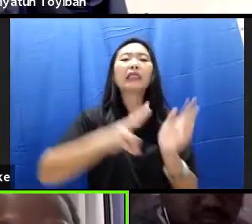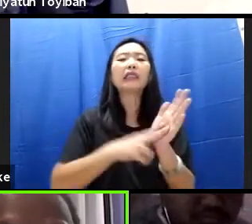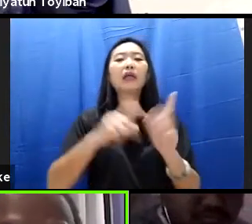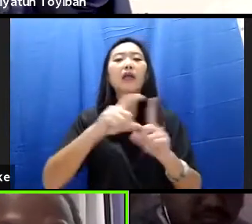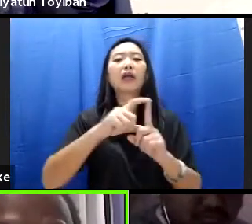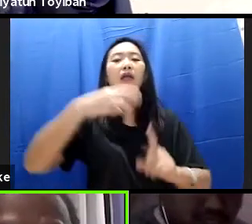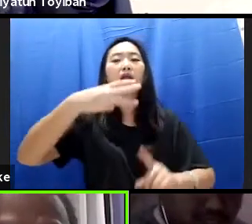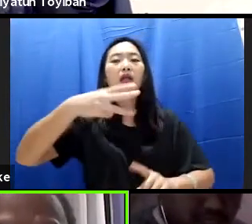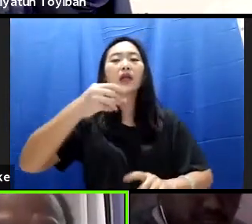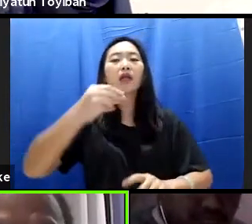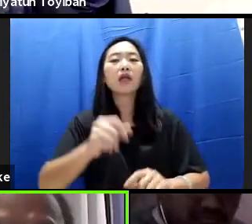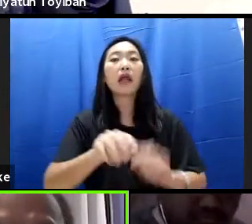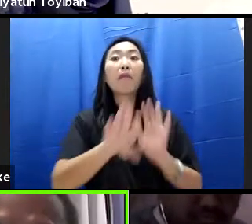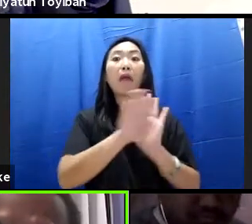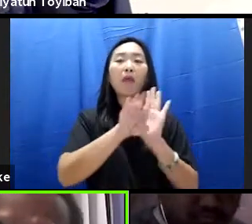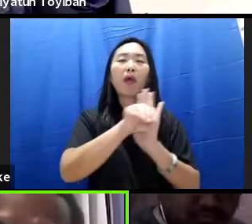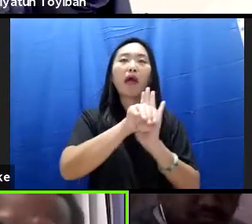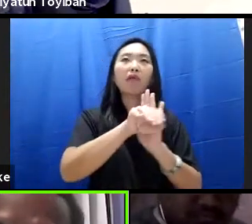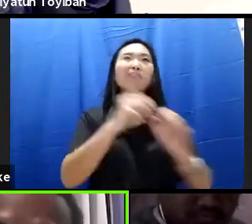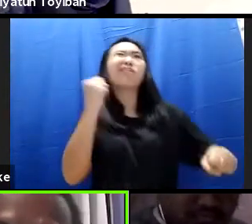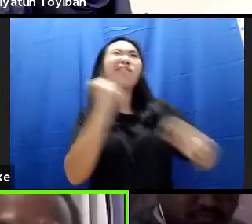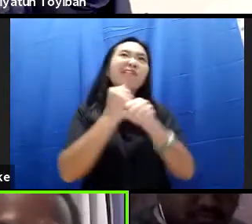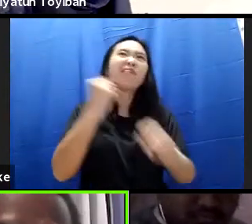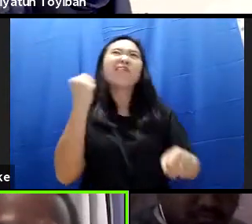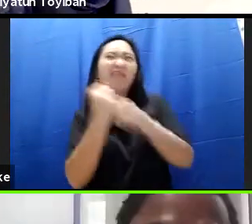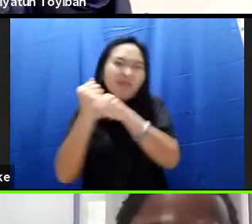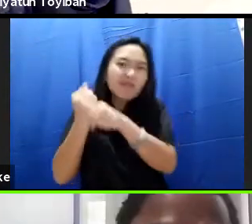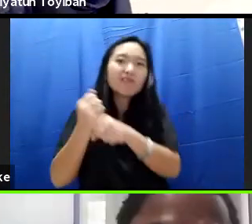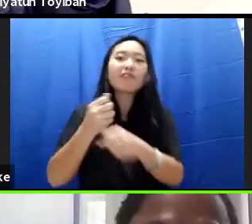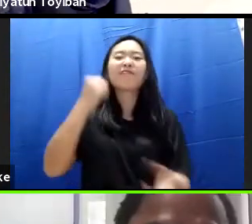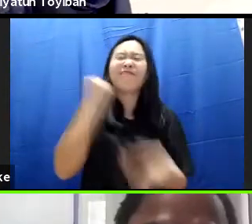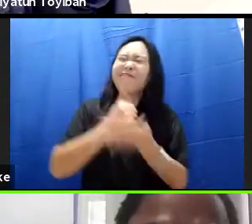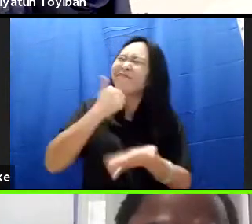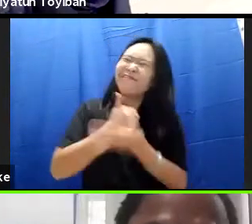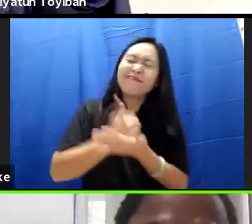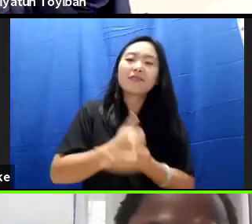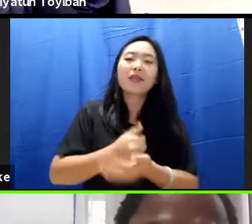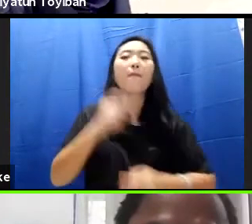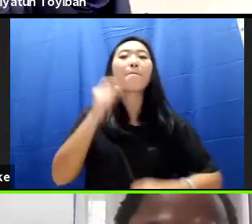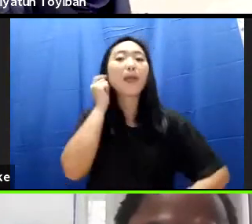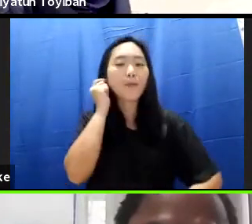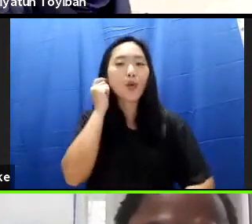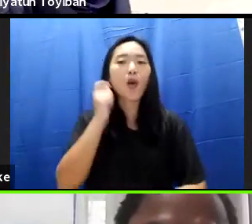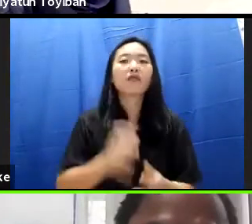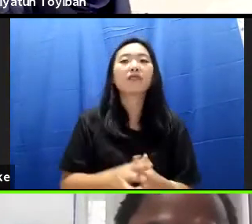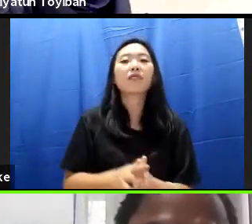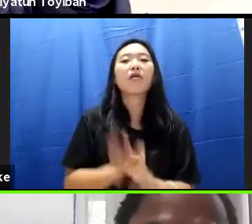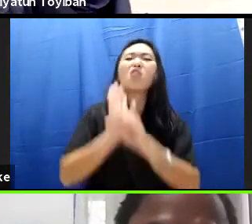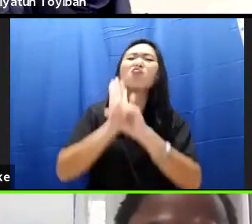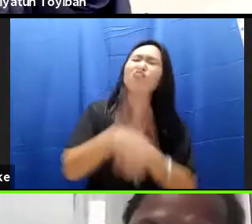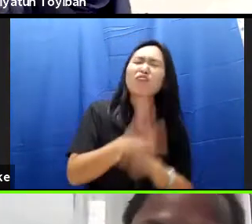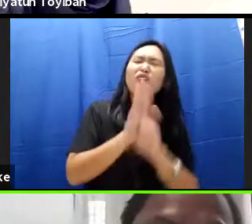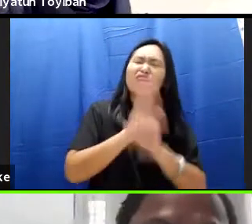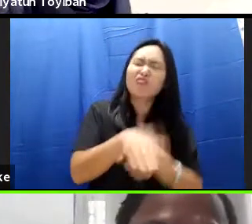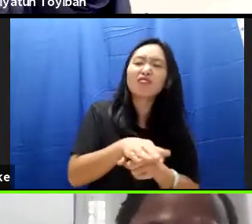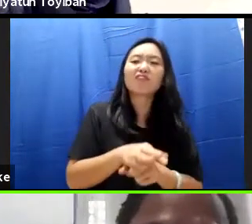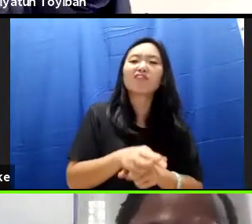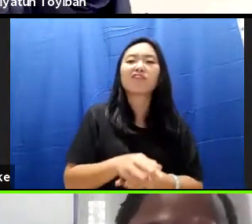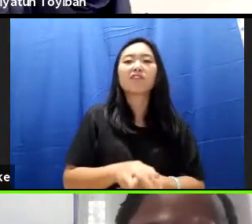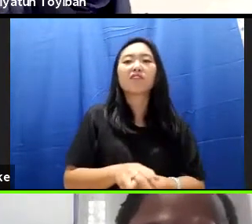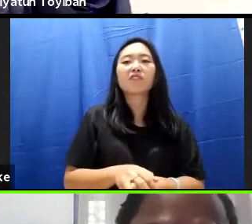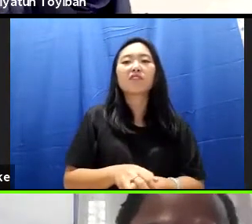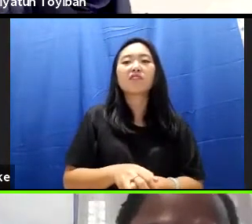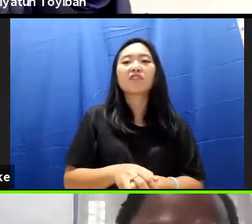mendukung perempuan. Di sini kalau ada pelanggaran seksual terhadap perempuan, pelecehan terhadap perempuan itu perang